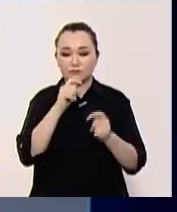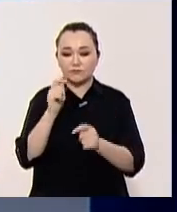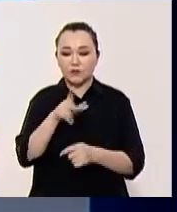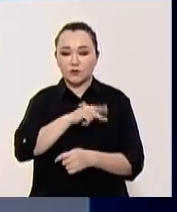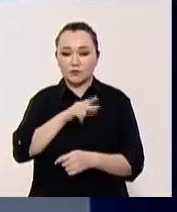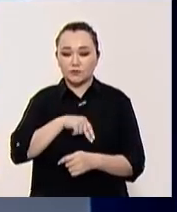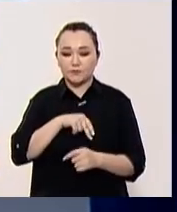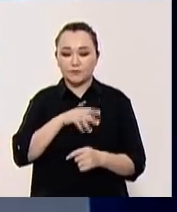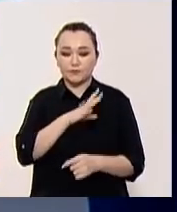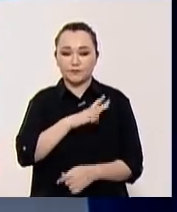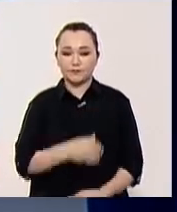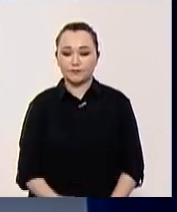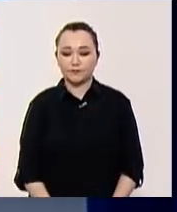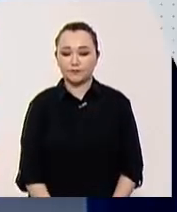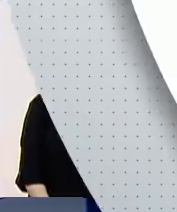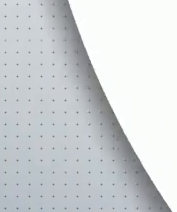ордендер табысталды.